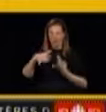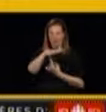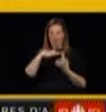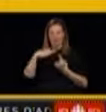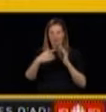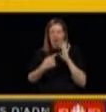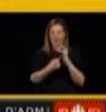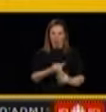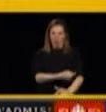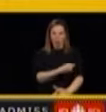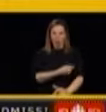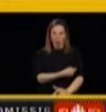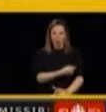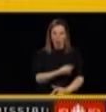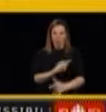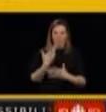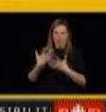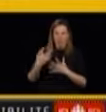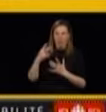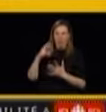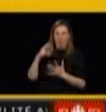qui ont peut-être été exposés à la COVID-19,